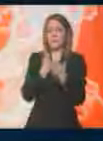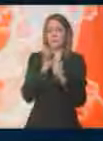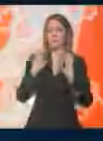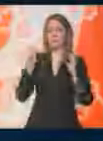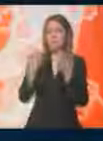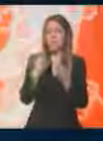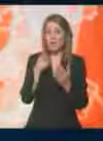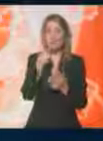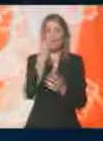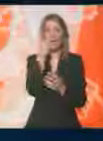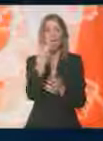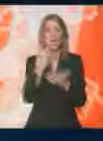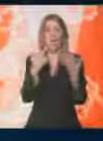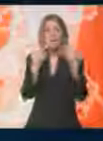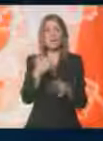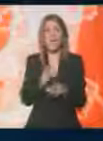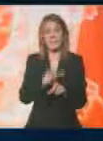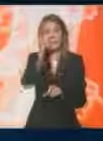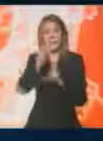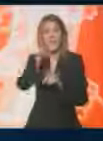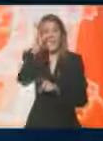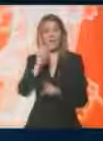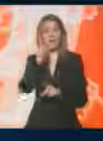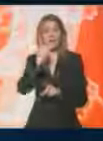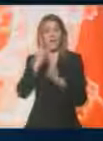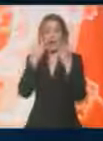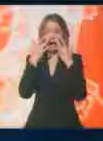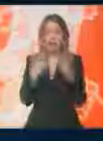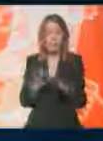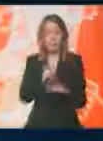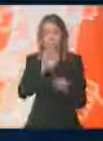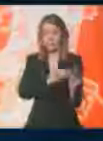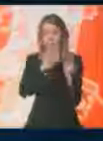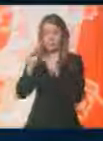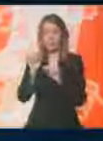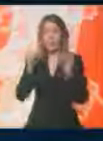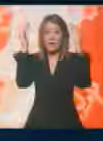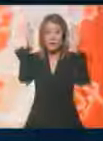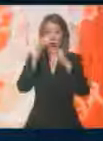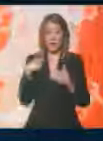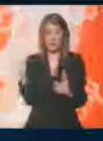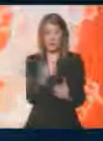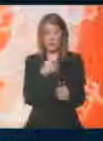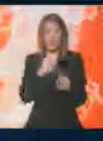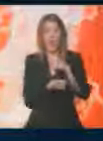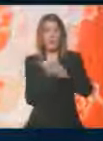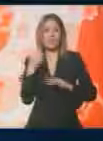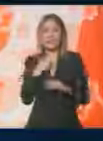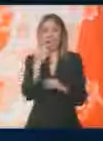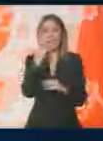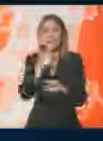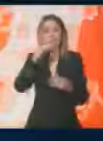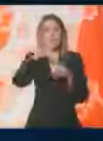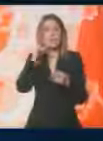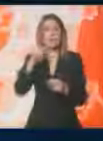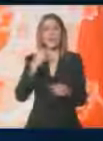prostorom. Ovo je jedna od 8 stambenih zgrada iz koje ljudi moraju da se isele. Večeras ćemo otići da pogledamo smještaj